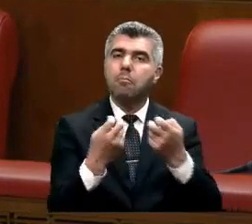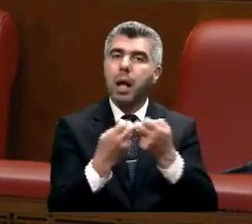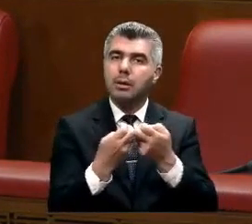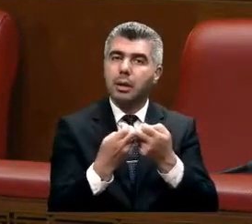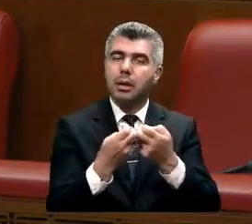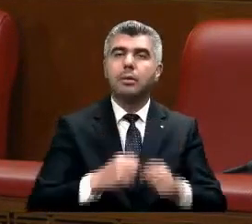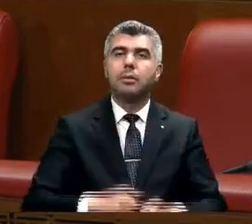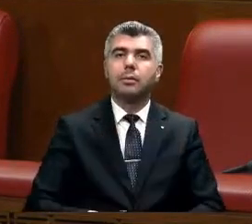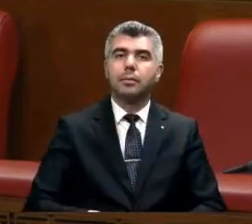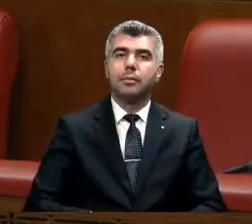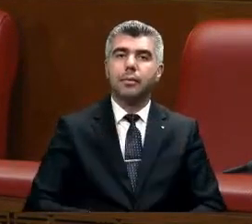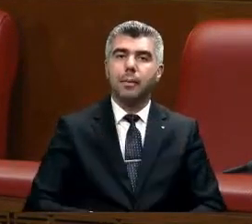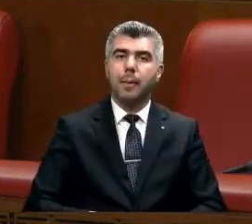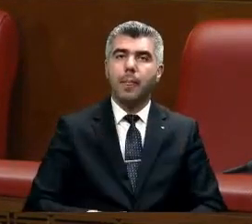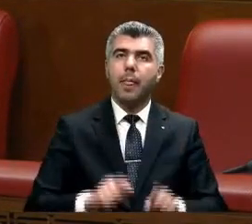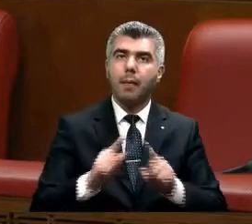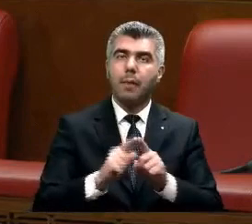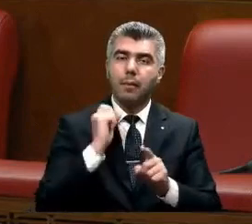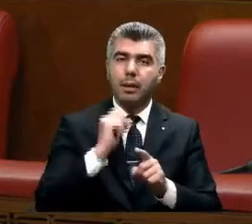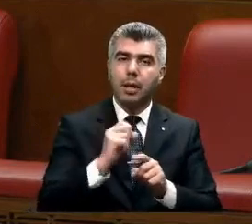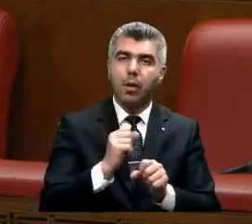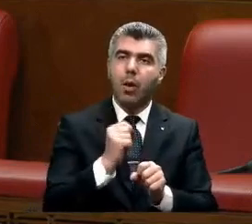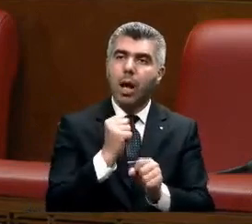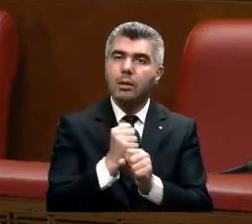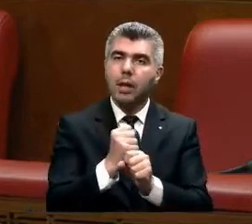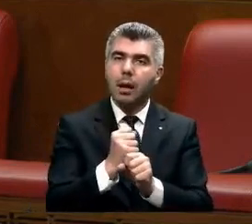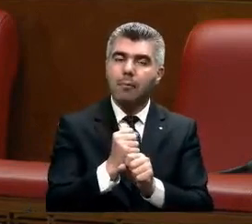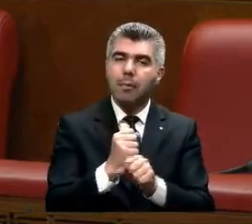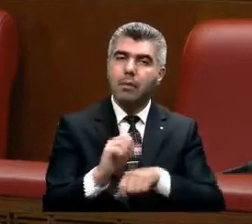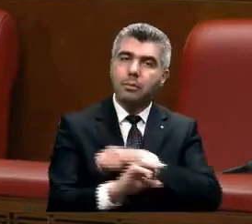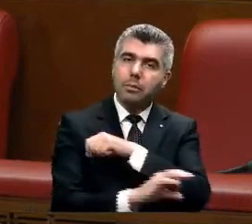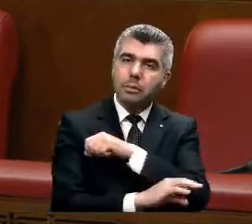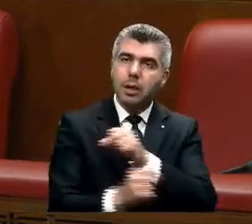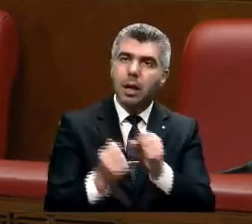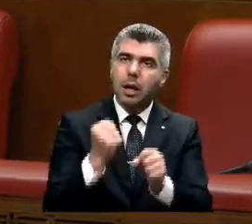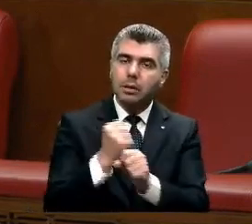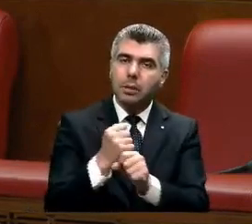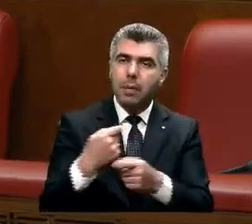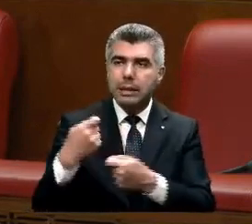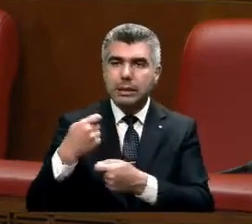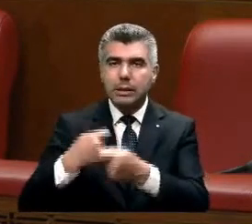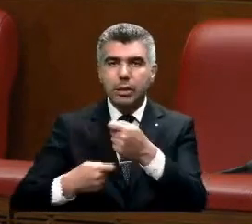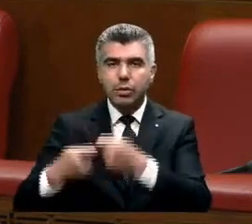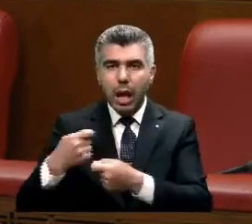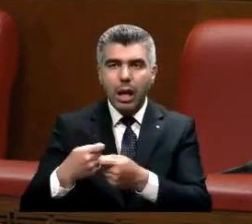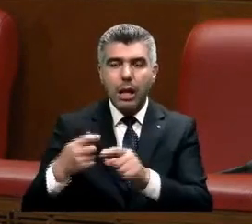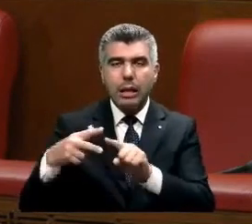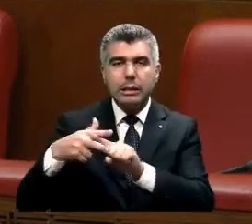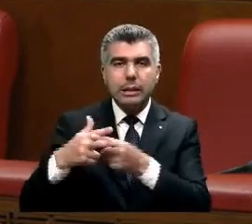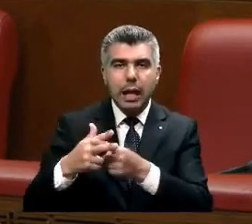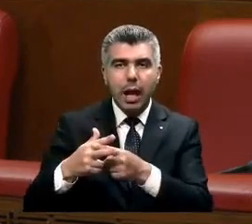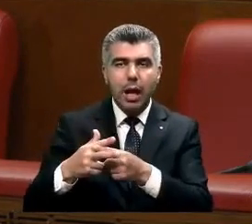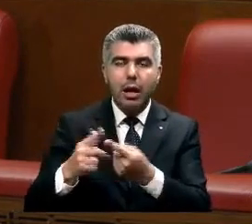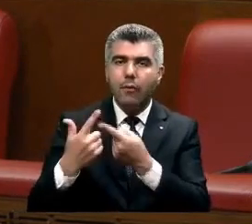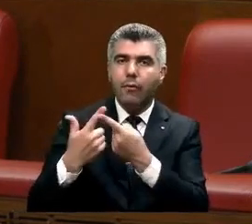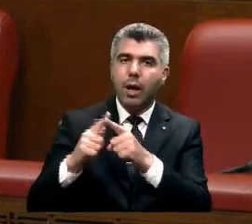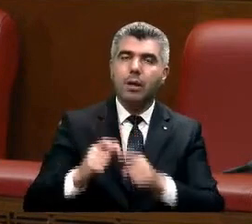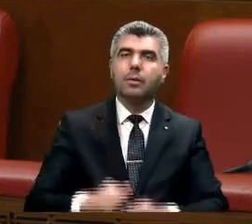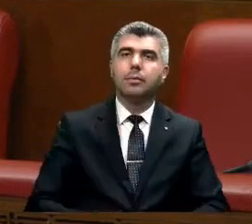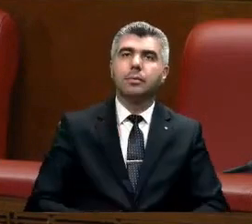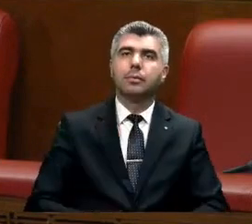الحال فيما يخص نقل المستخدمين في القطاعات ديال التجاره او الصناعه او الخدمات